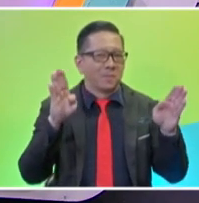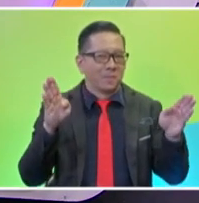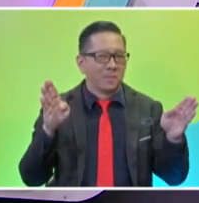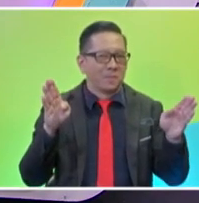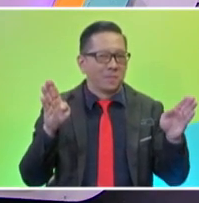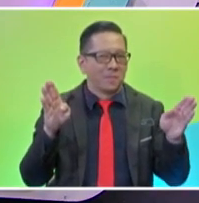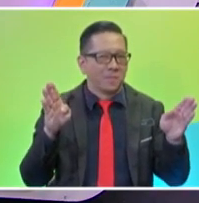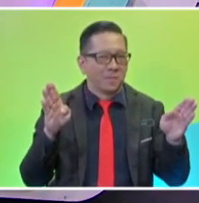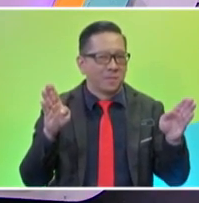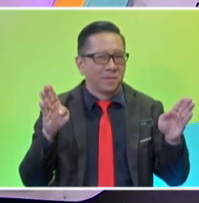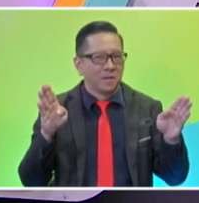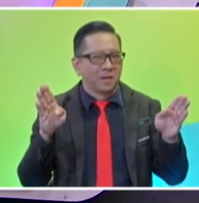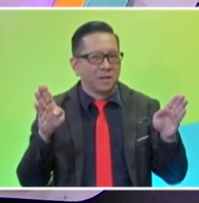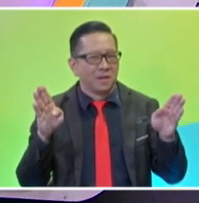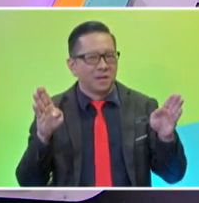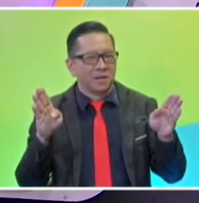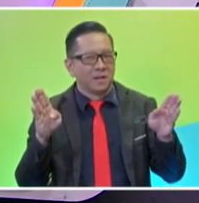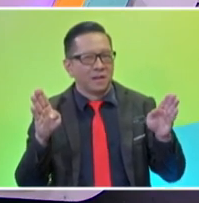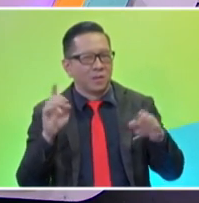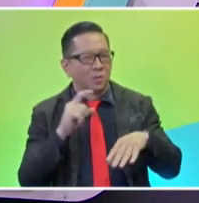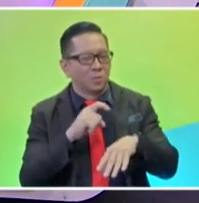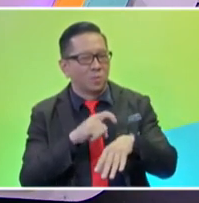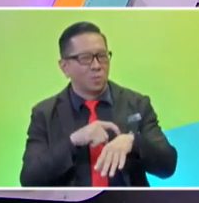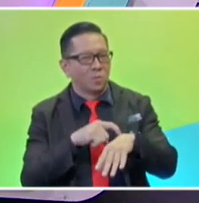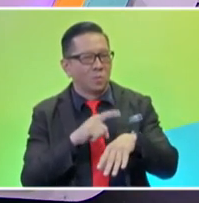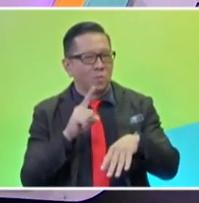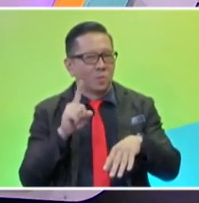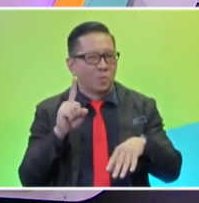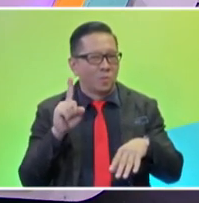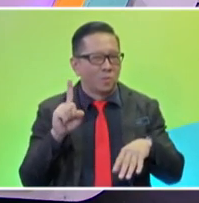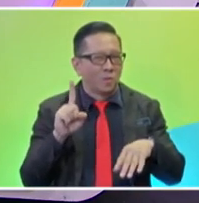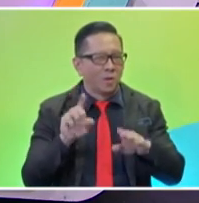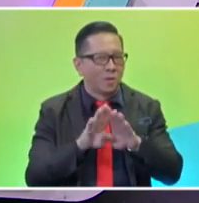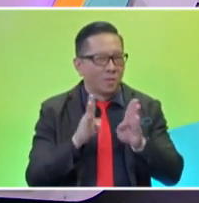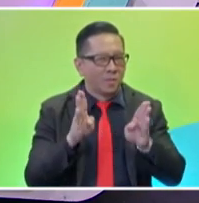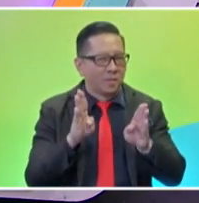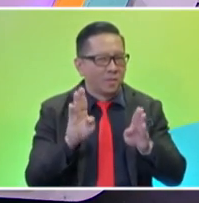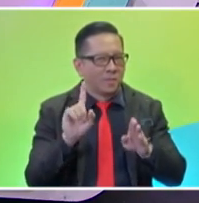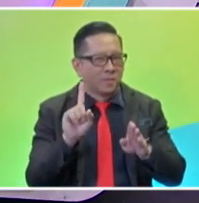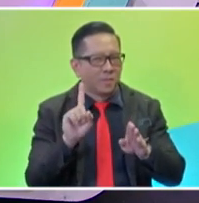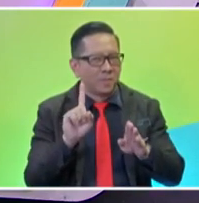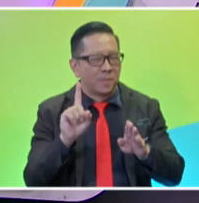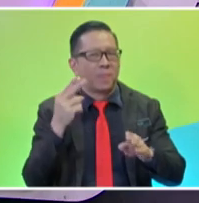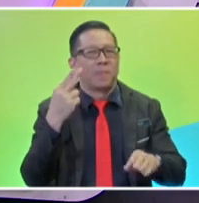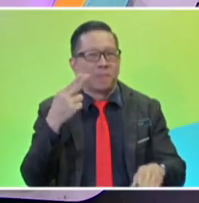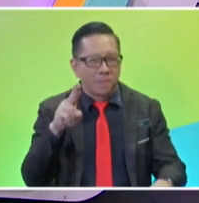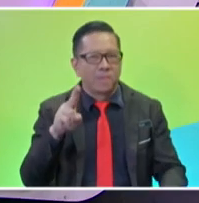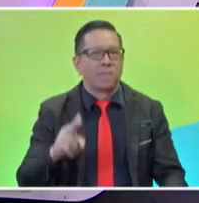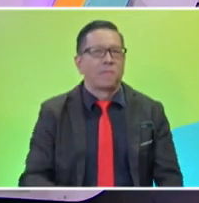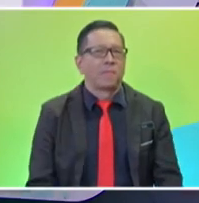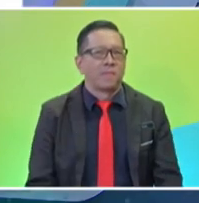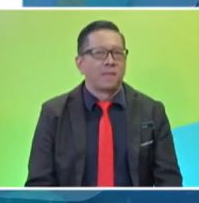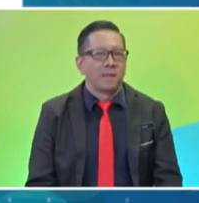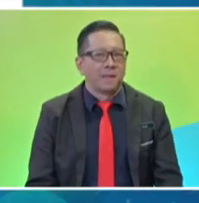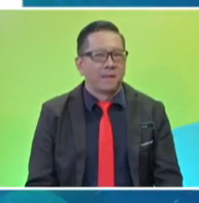Nana Bali Wah Pukul satu kita buka pintu mana nih kita buka pintu Oke kita buka